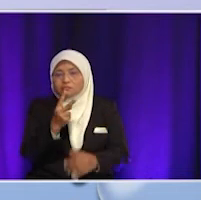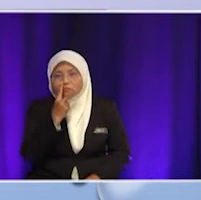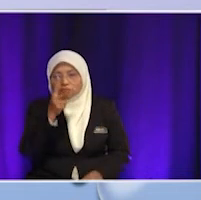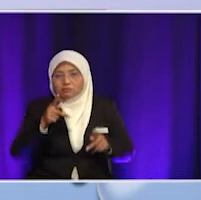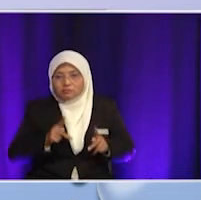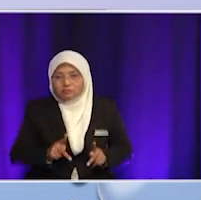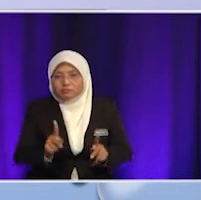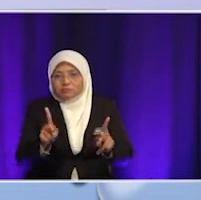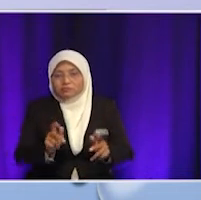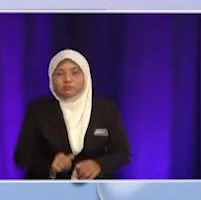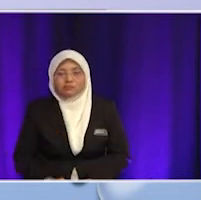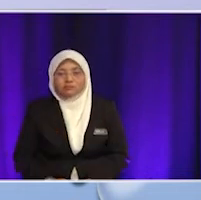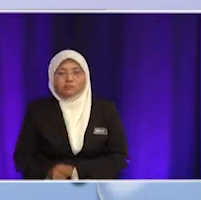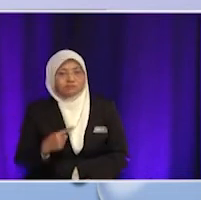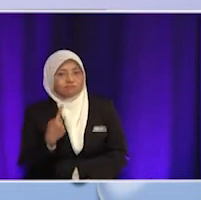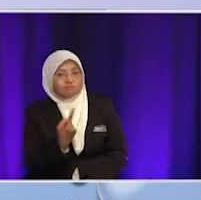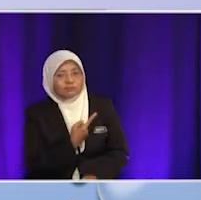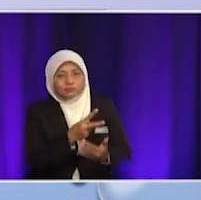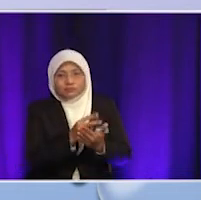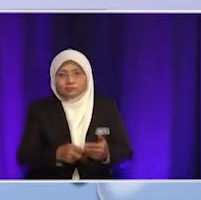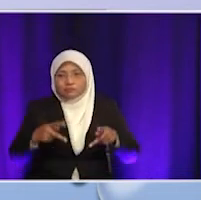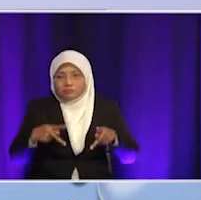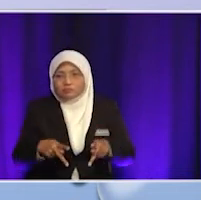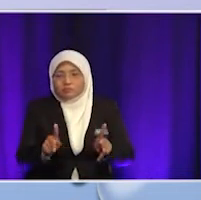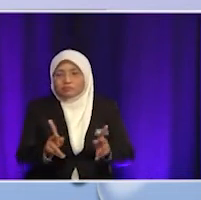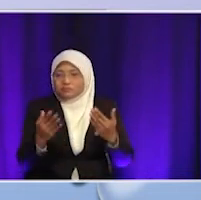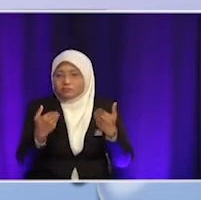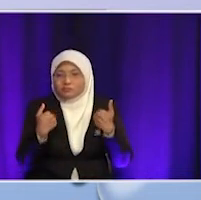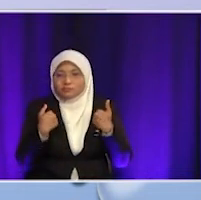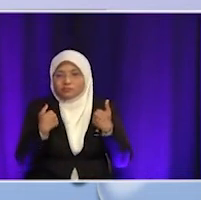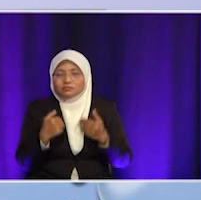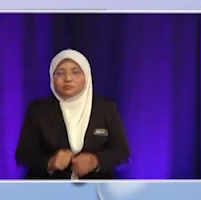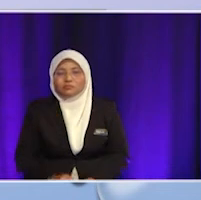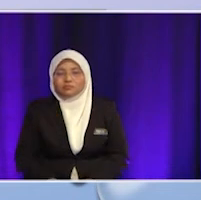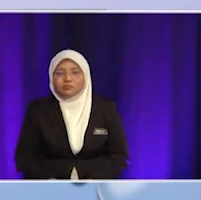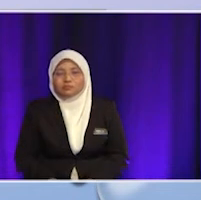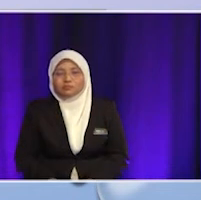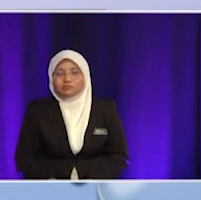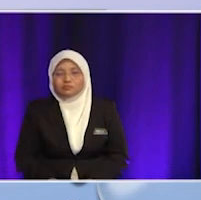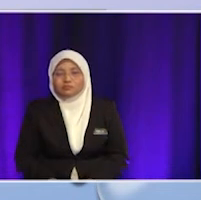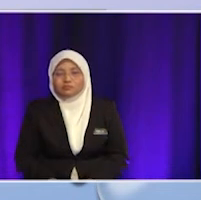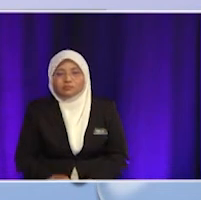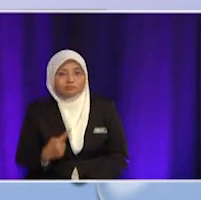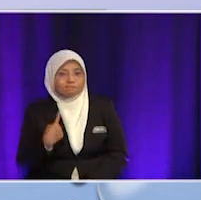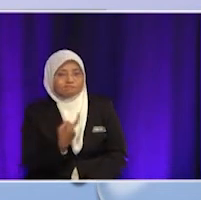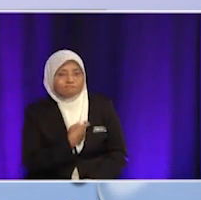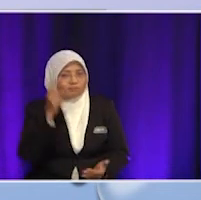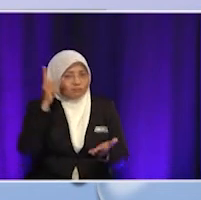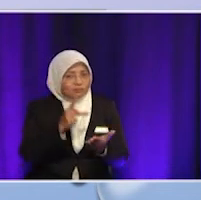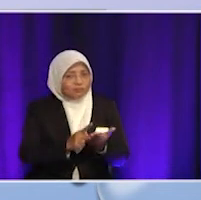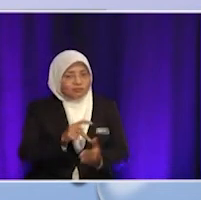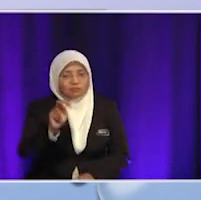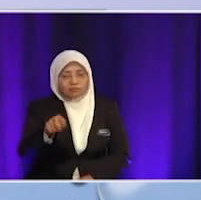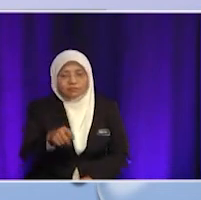penegakan kemudian kita menilai peluang perniagaan dan yang berikutnya ialah mengenai pasti keperluan dan